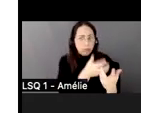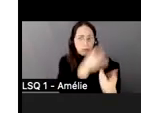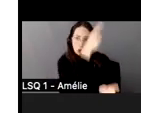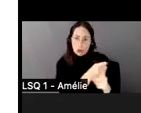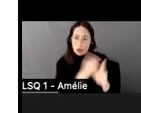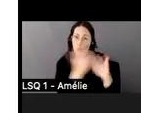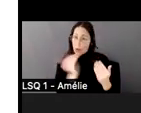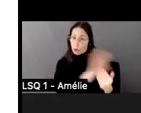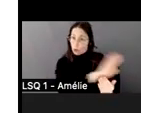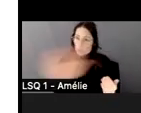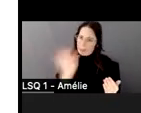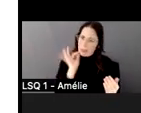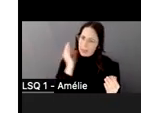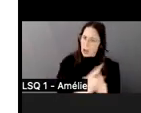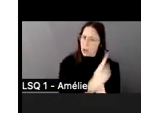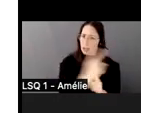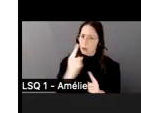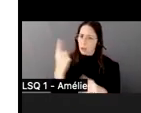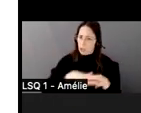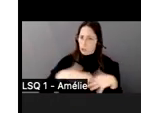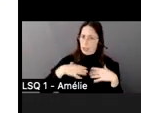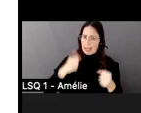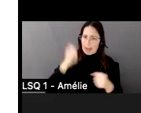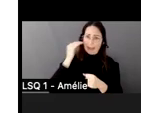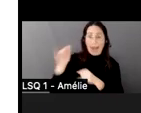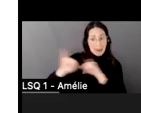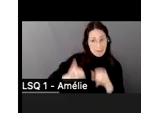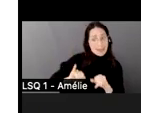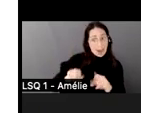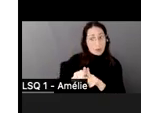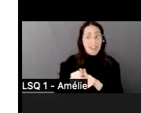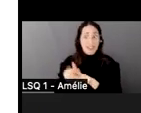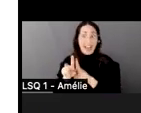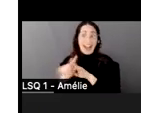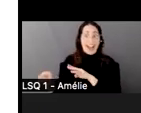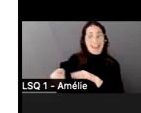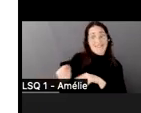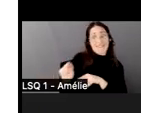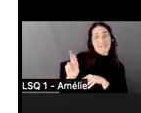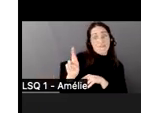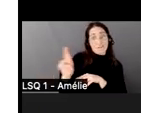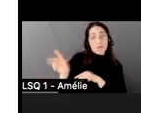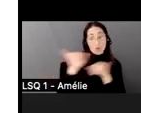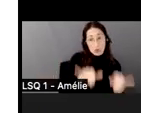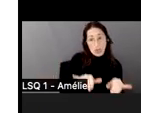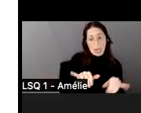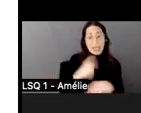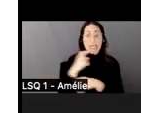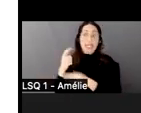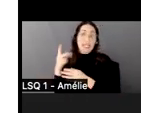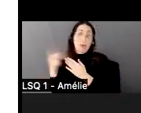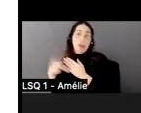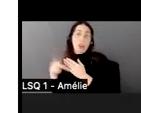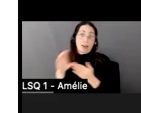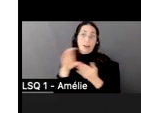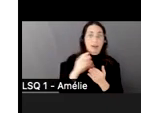besoins uniques en matière de santé mentale des immigrants et des réfugiés. C'est un projet financé par Immigration,